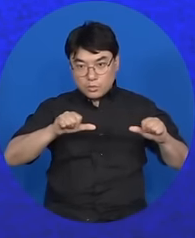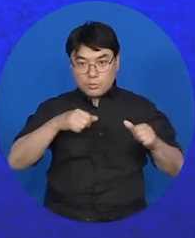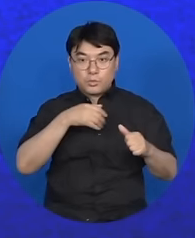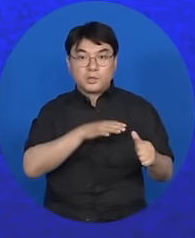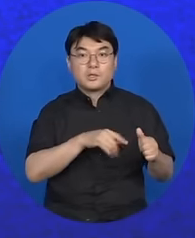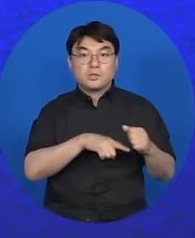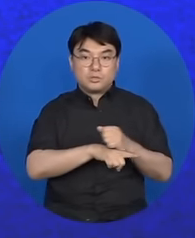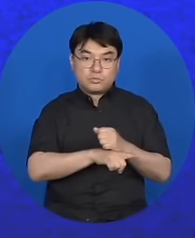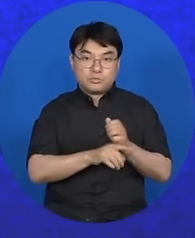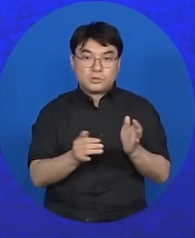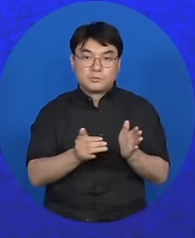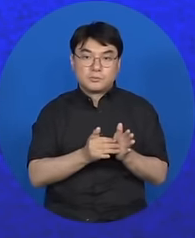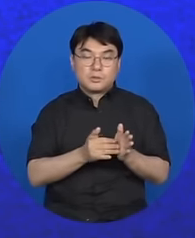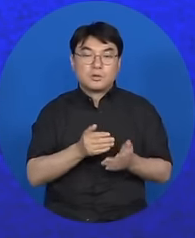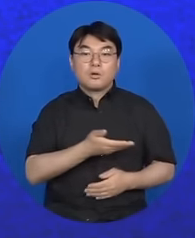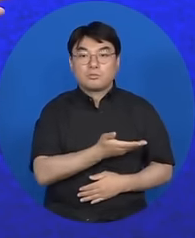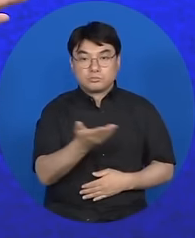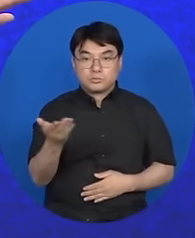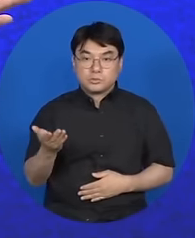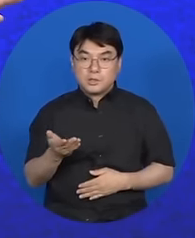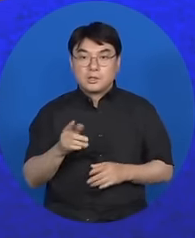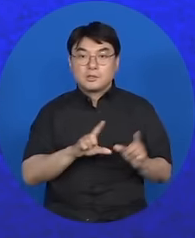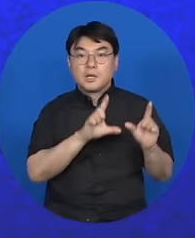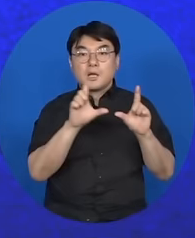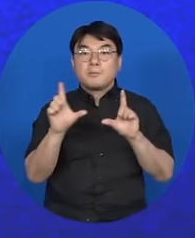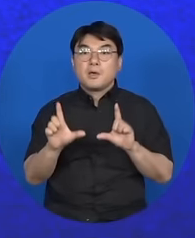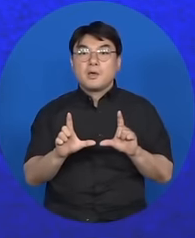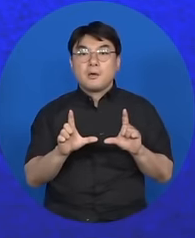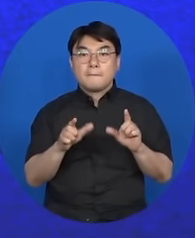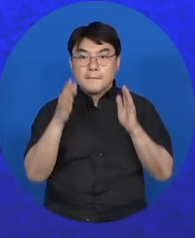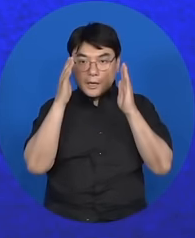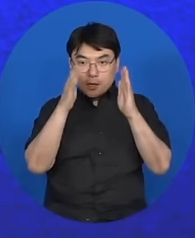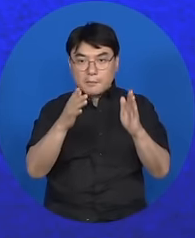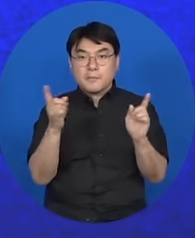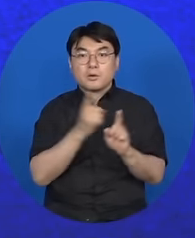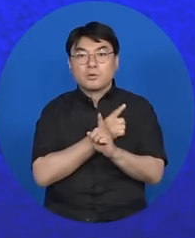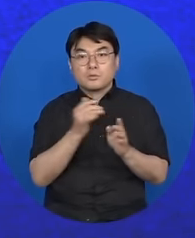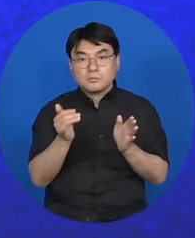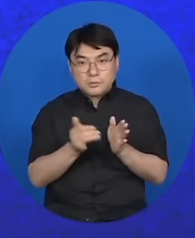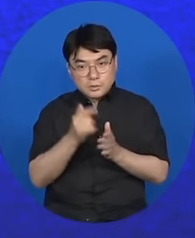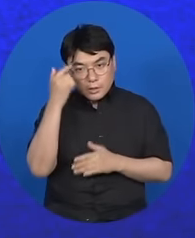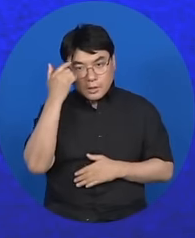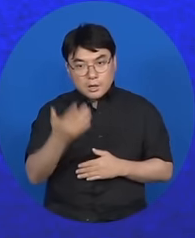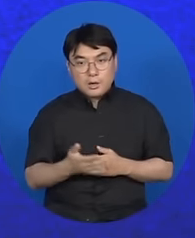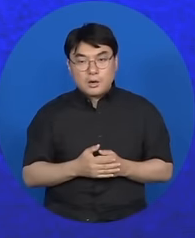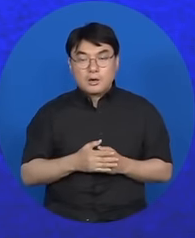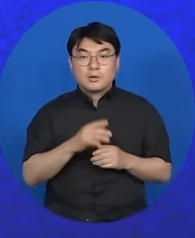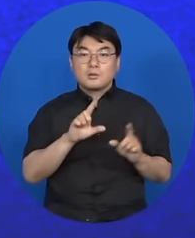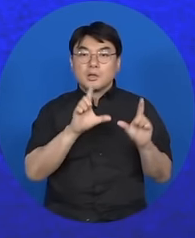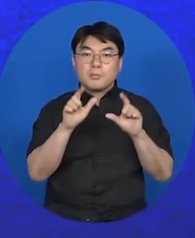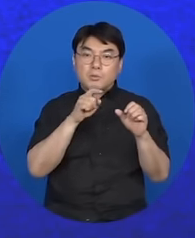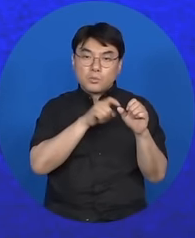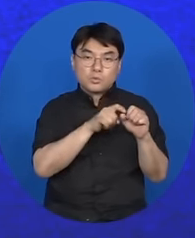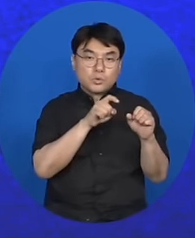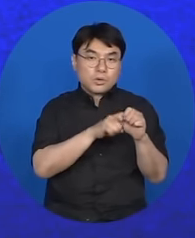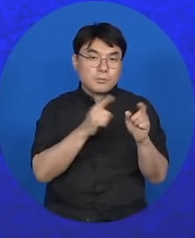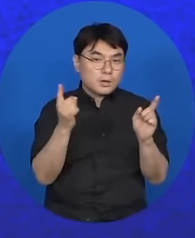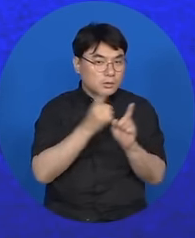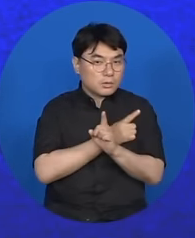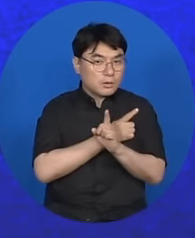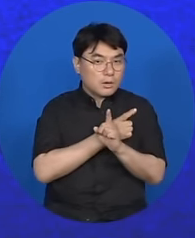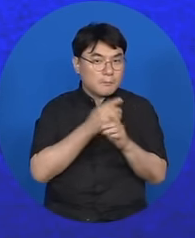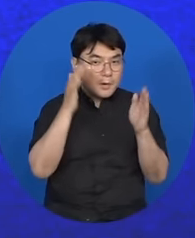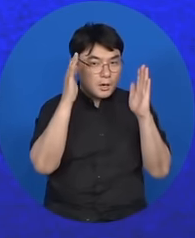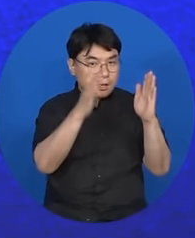삶의 방향이 완전히 바뀌셨습니까? 여러분들이 살아가는 터전이 바뀌셨고 삶의 목표가 바뀌셨고 어떤 방향이 바뀌신